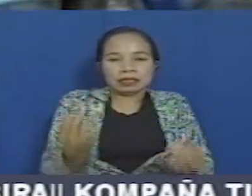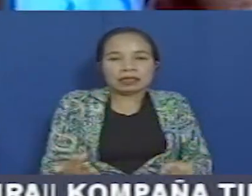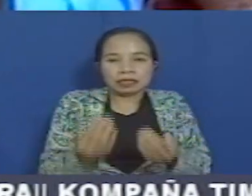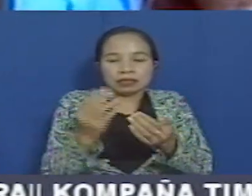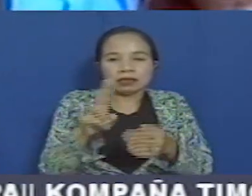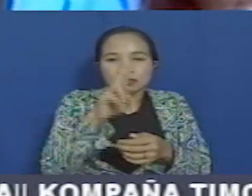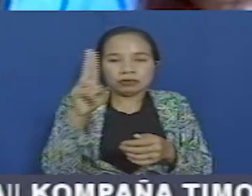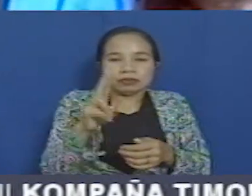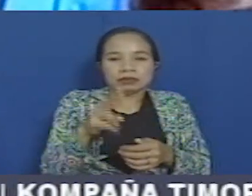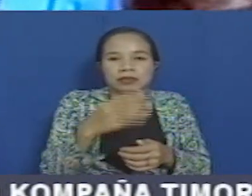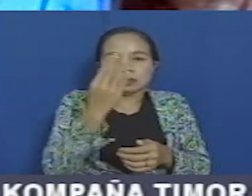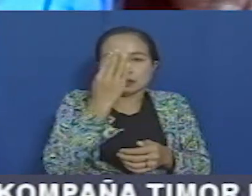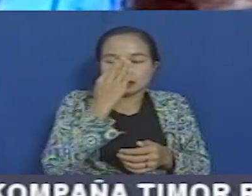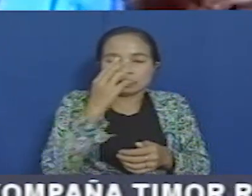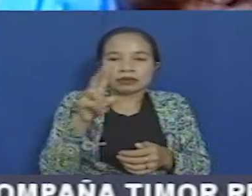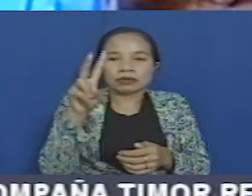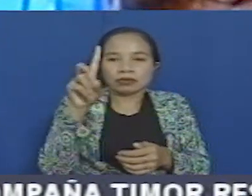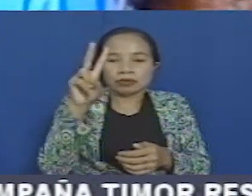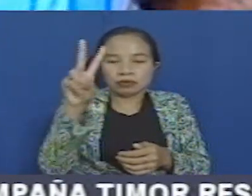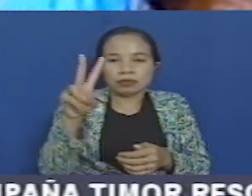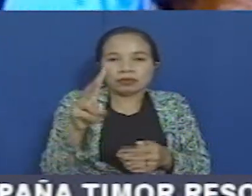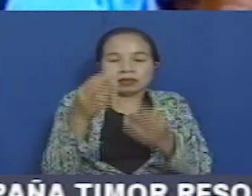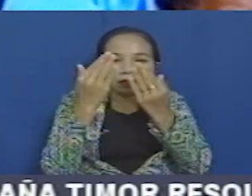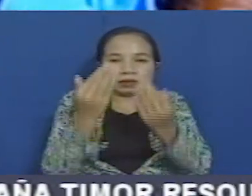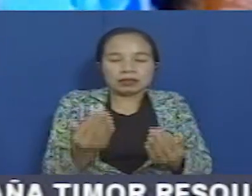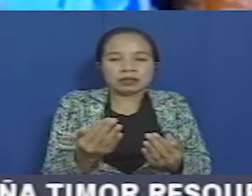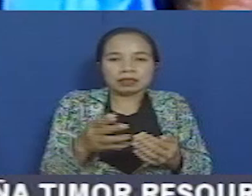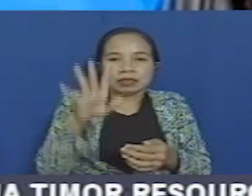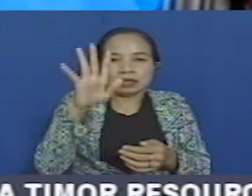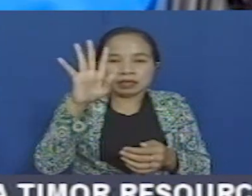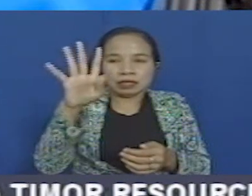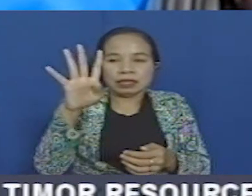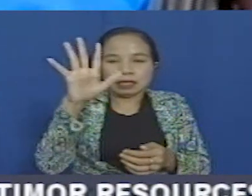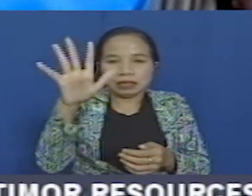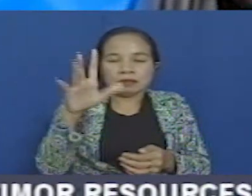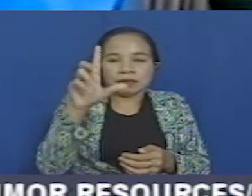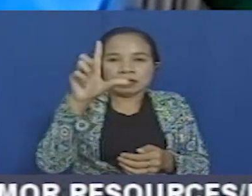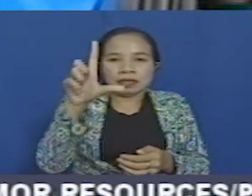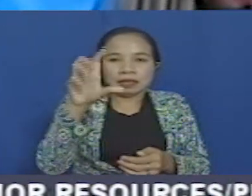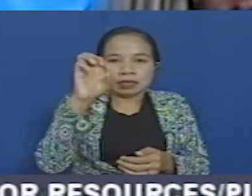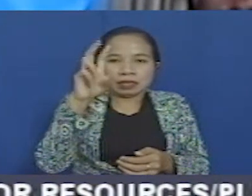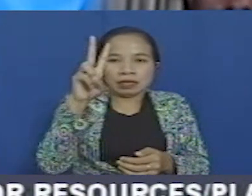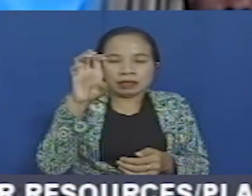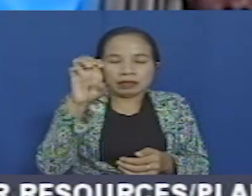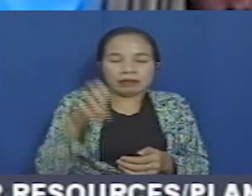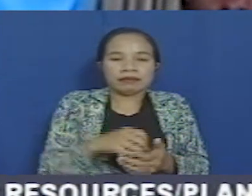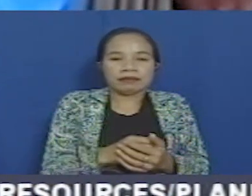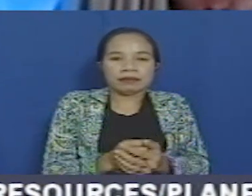usa oxigênio, na in rua moderado, na in lima leve, sira na in tolu iha